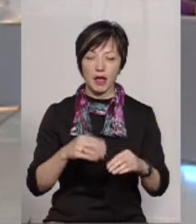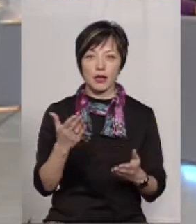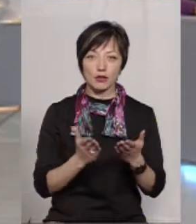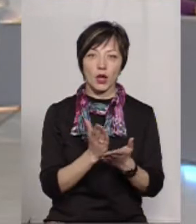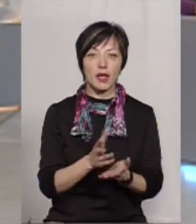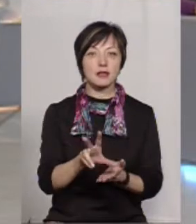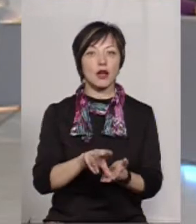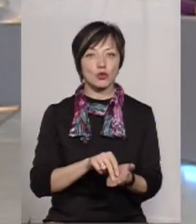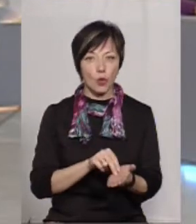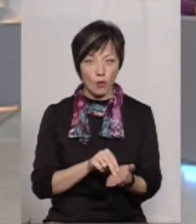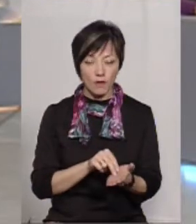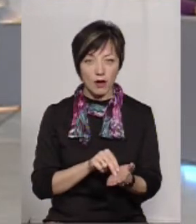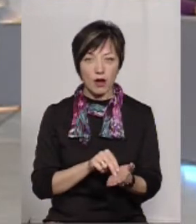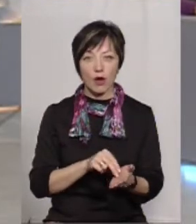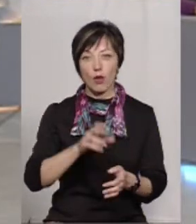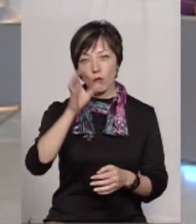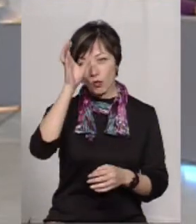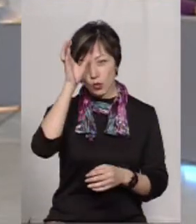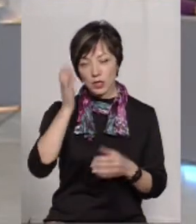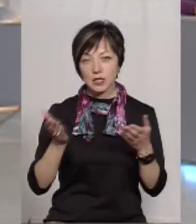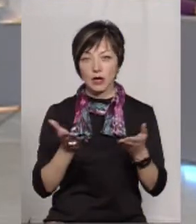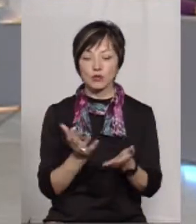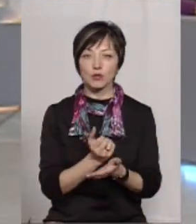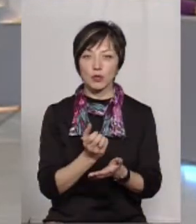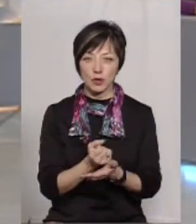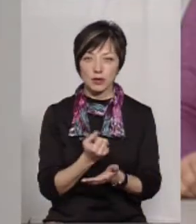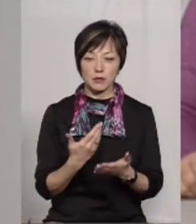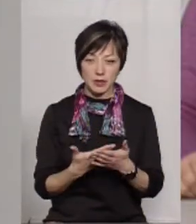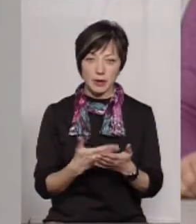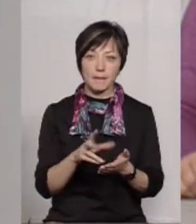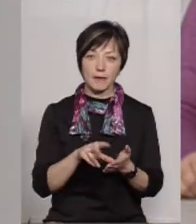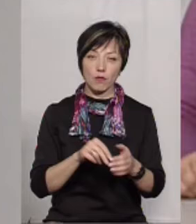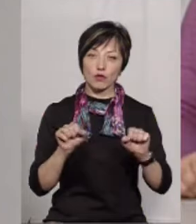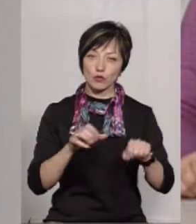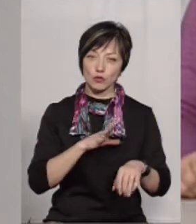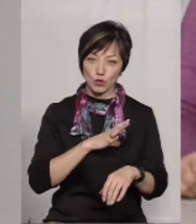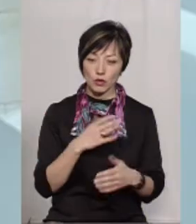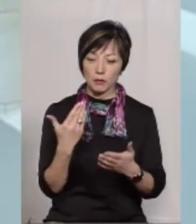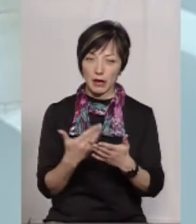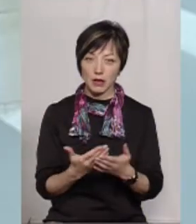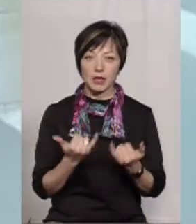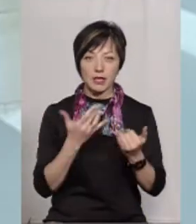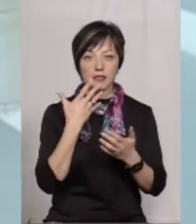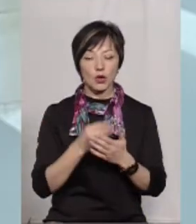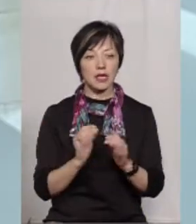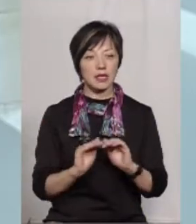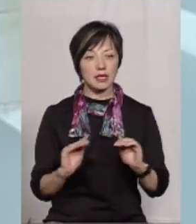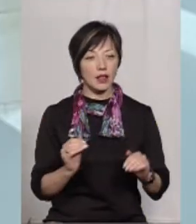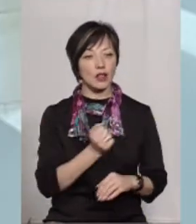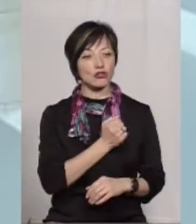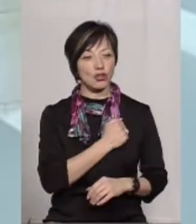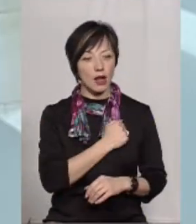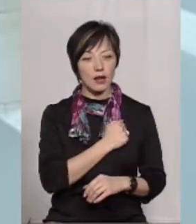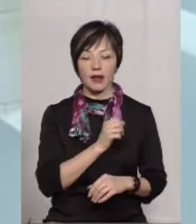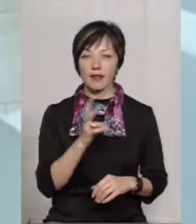вона є зразкова, вже мудрість, яку здобули і приклад, ці батьки. Напевно, якийсь. Да, і вони можуть бути прикладом для своїх дітей. На